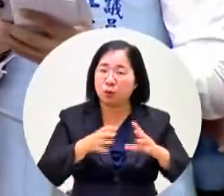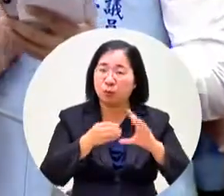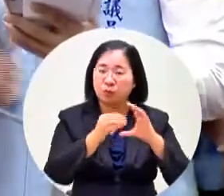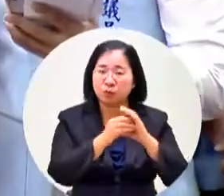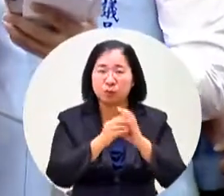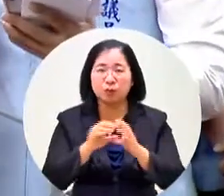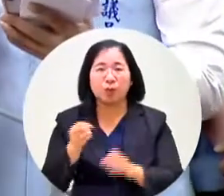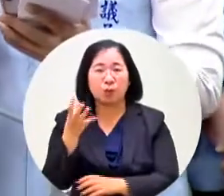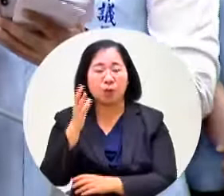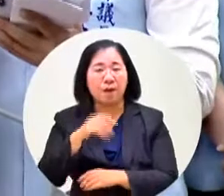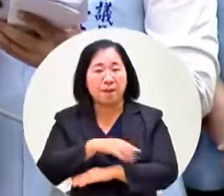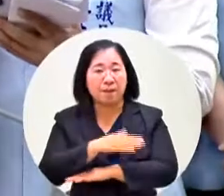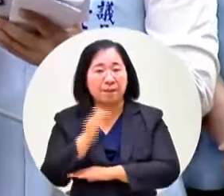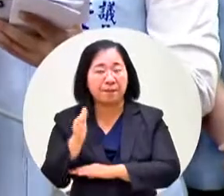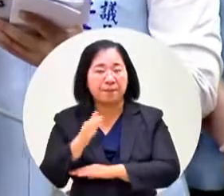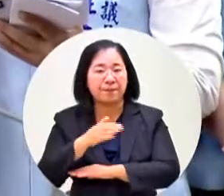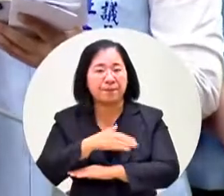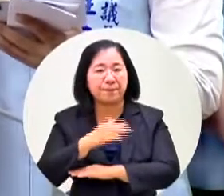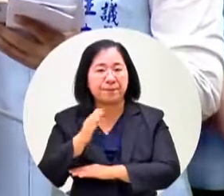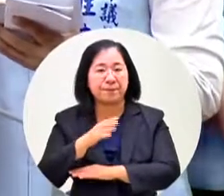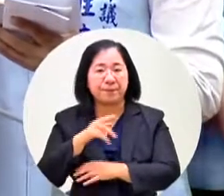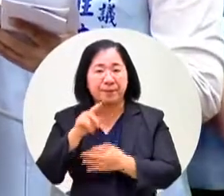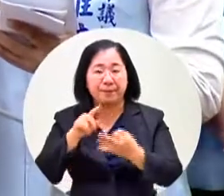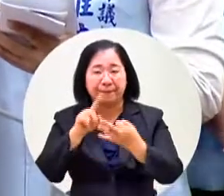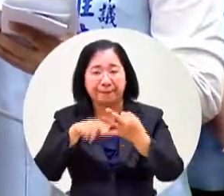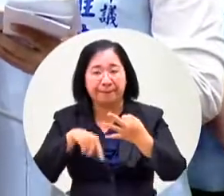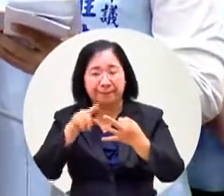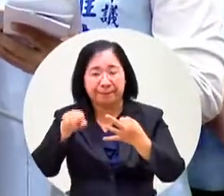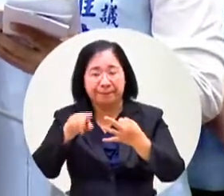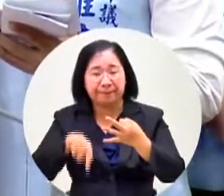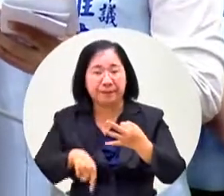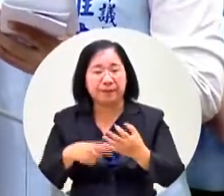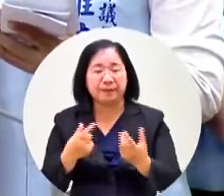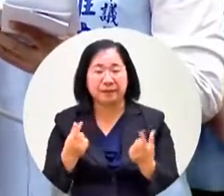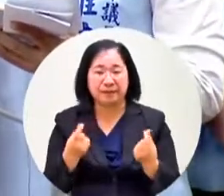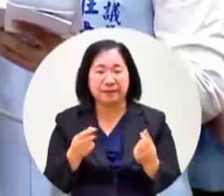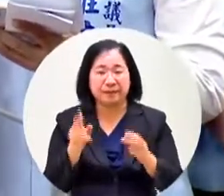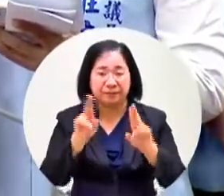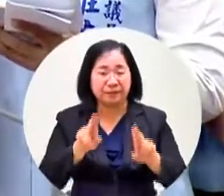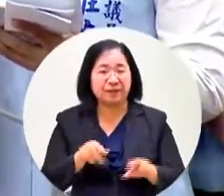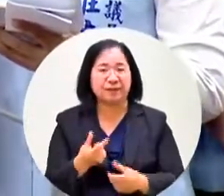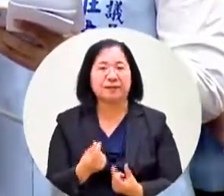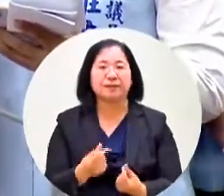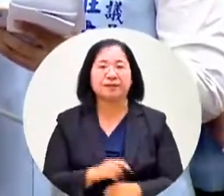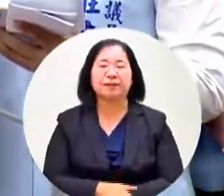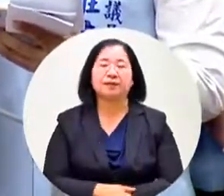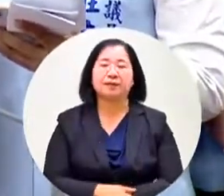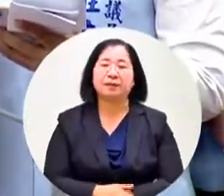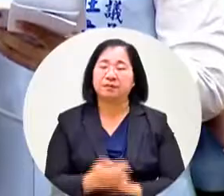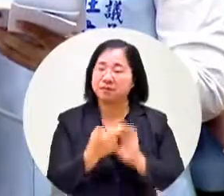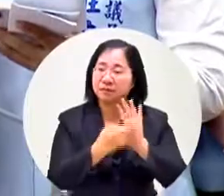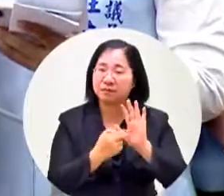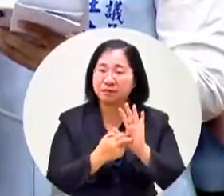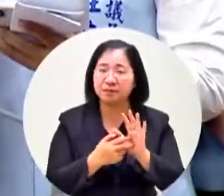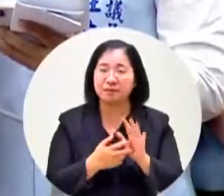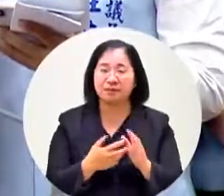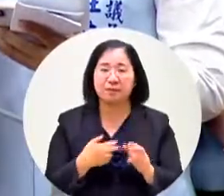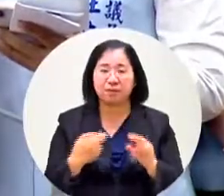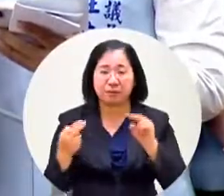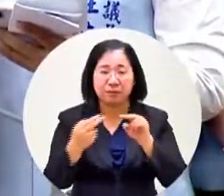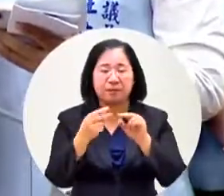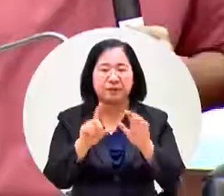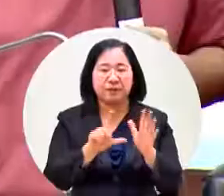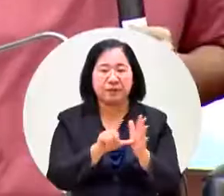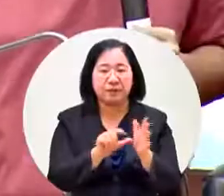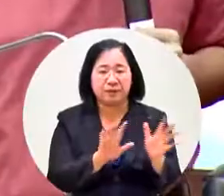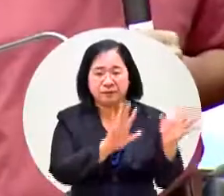巨还有华邦电等等。市长，你可不可以把你当时去拜访他们还有他们所做的承诺可以